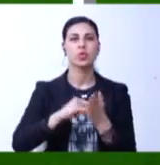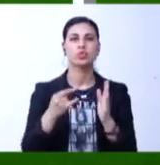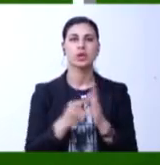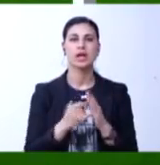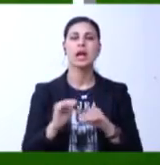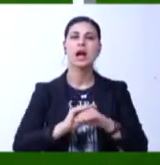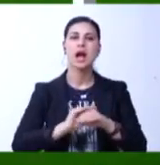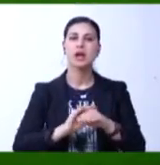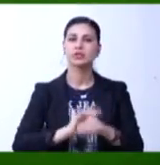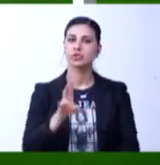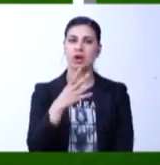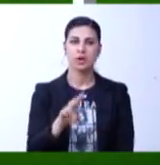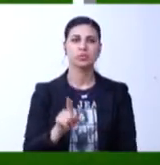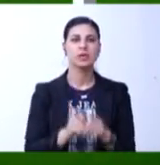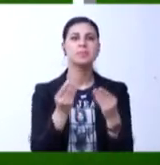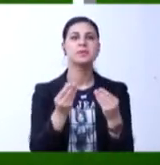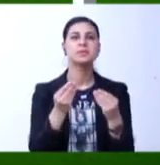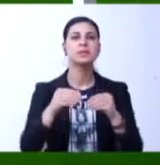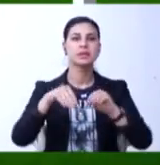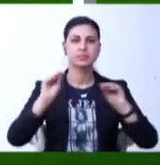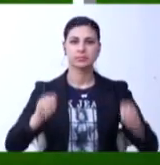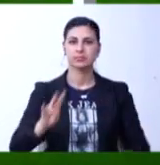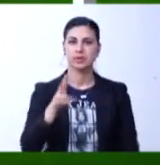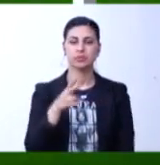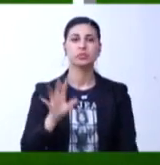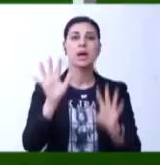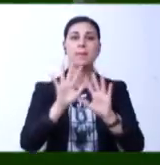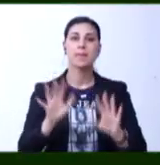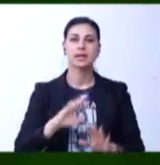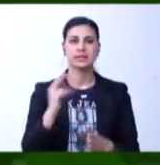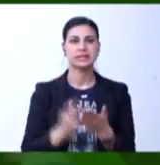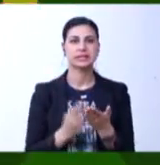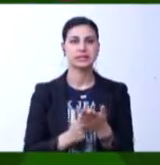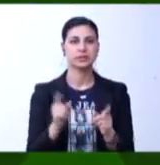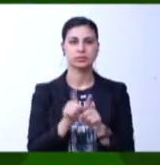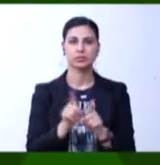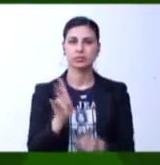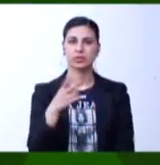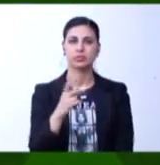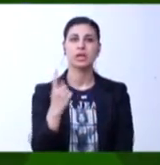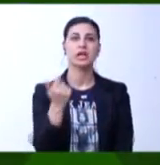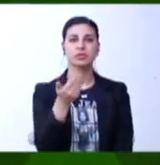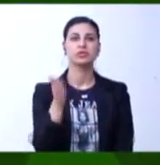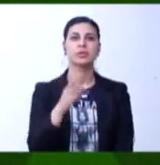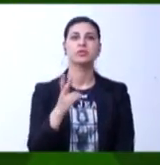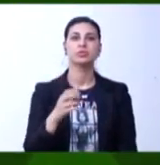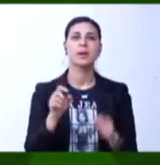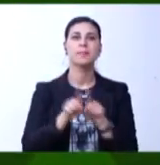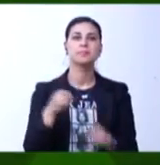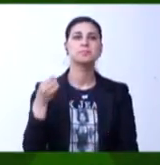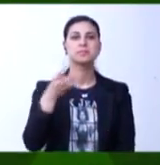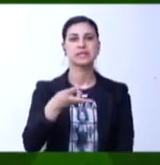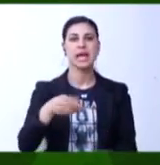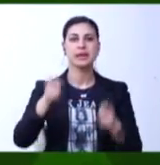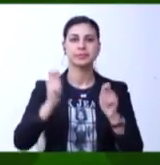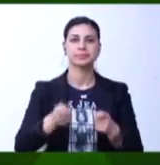ხალიჩები, რბილი ხავიანი გადასაფარებლები, ფარდები და წიგნები. კვირაში ერთხელ მაინც გაამზეურეთ,